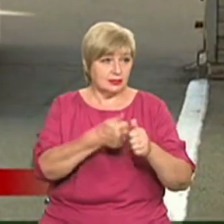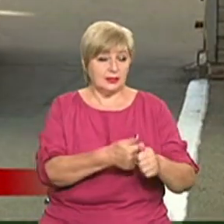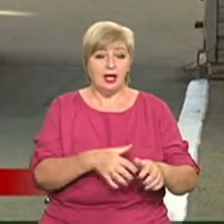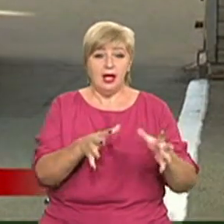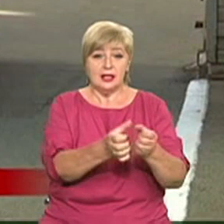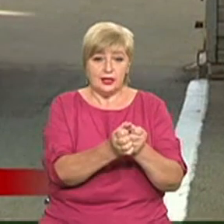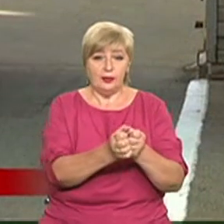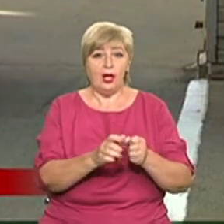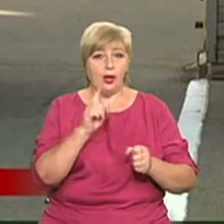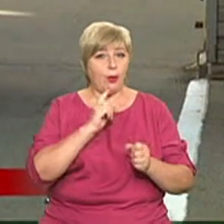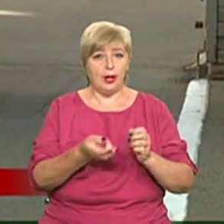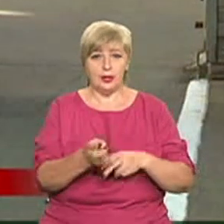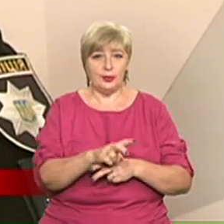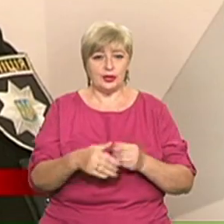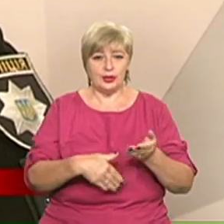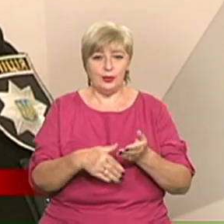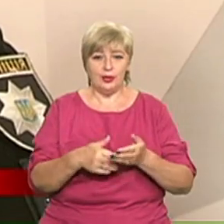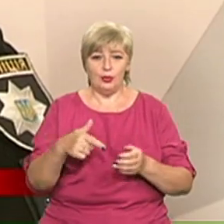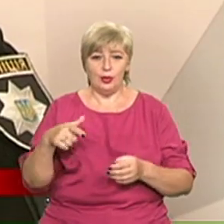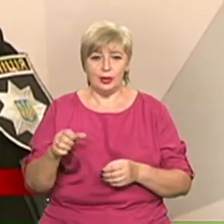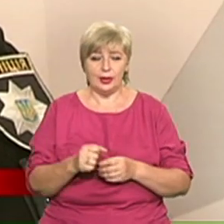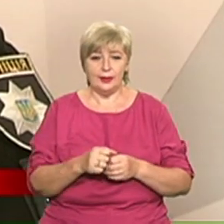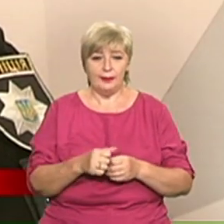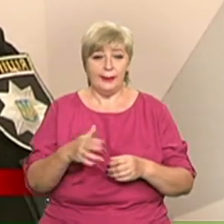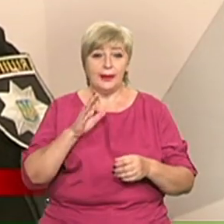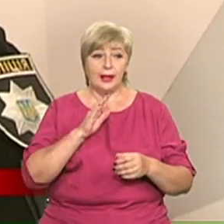поки не прибула підмога.